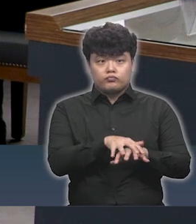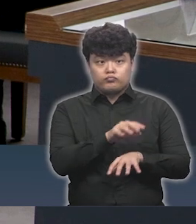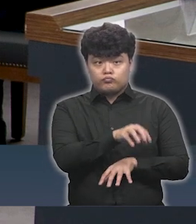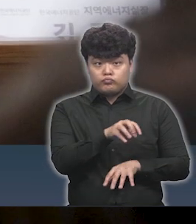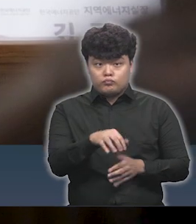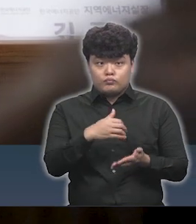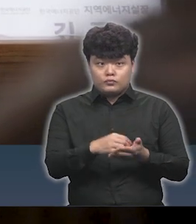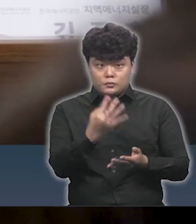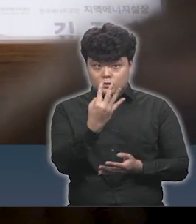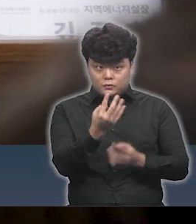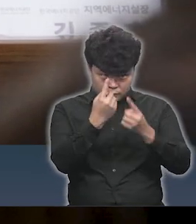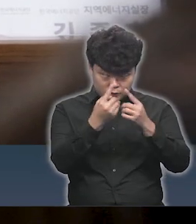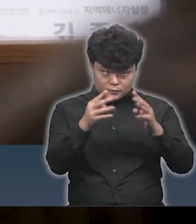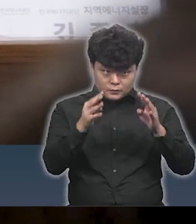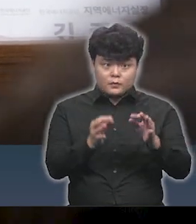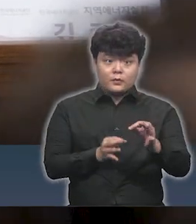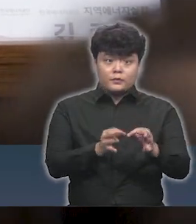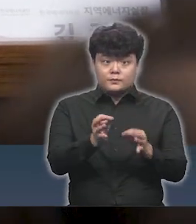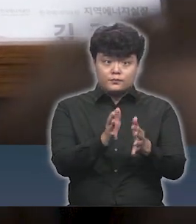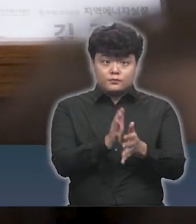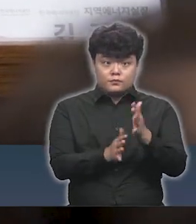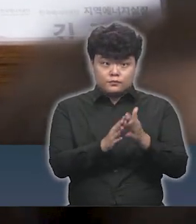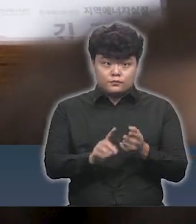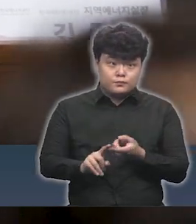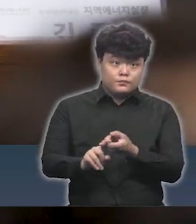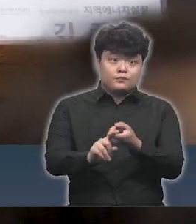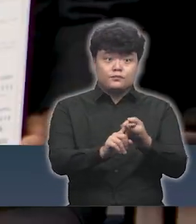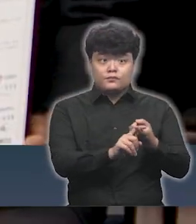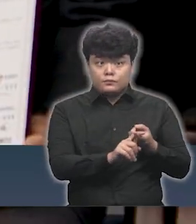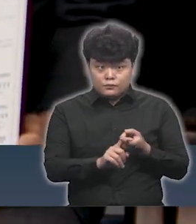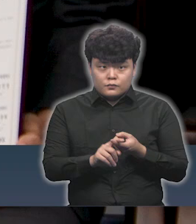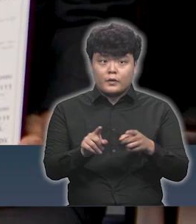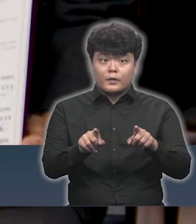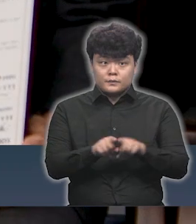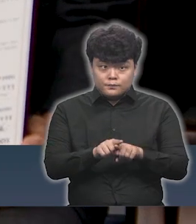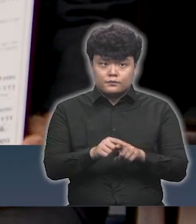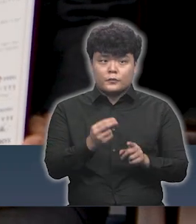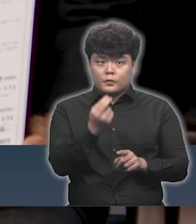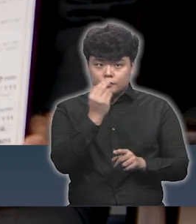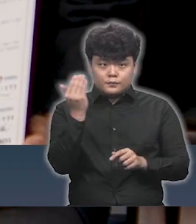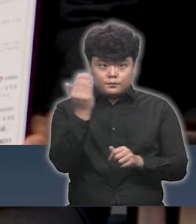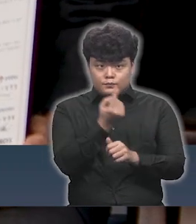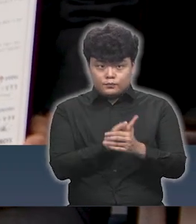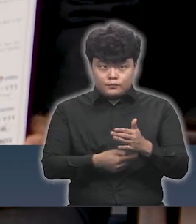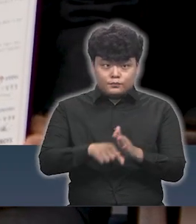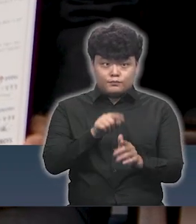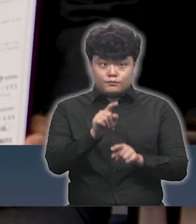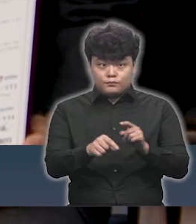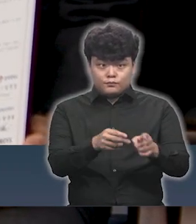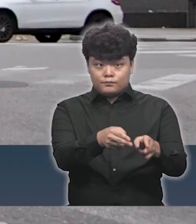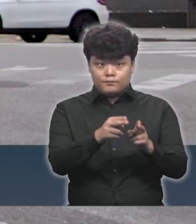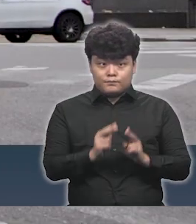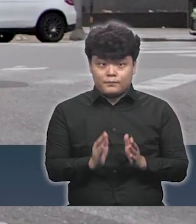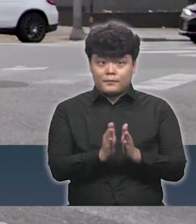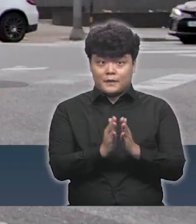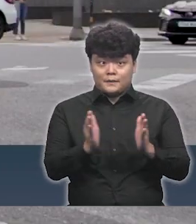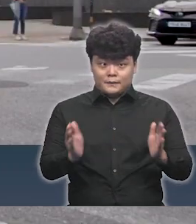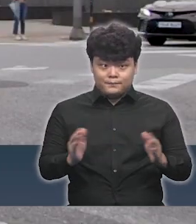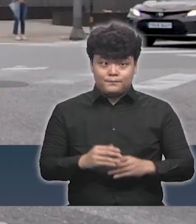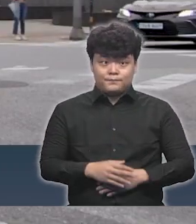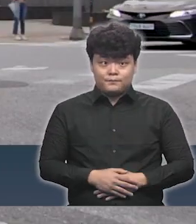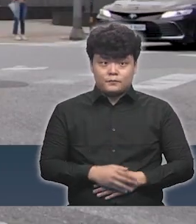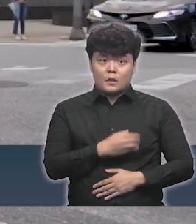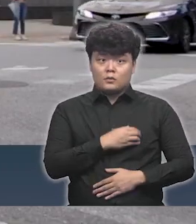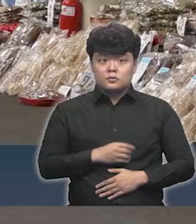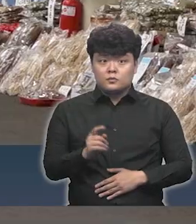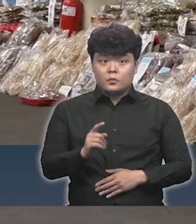대학교 전통시장 상인 연합회와 탄소 중립 실현을 위한 업무 협약을 체결했습니다 군은 에너지 소비가